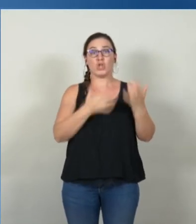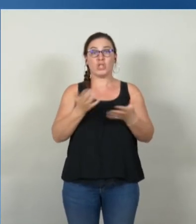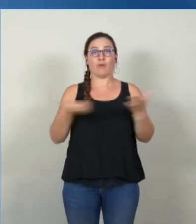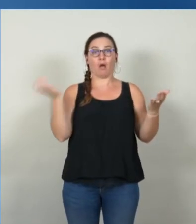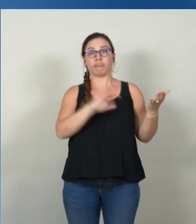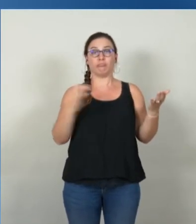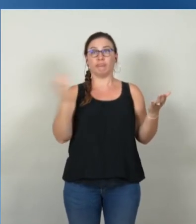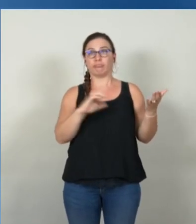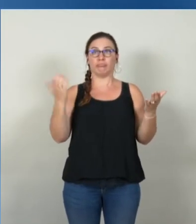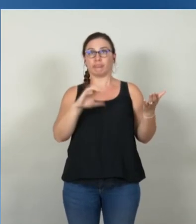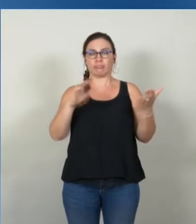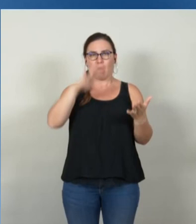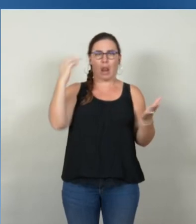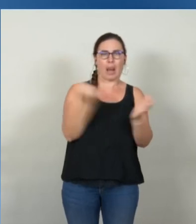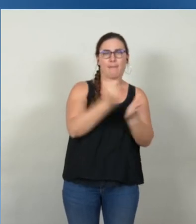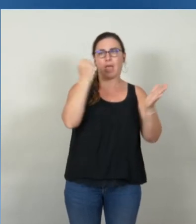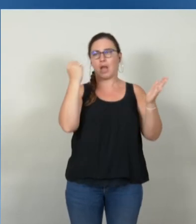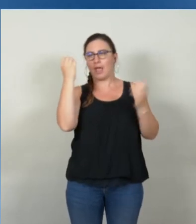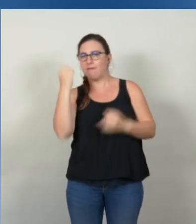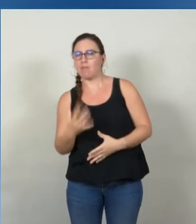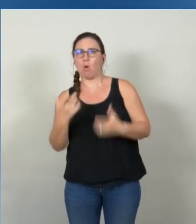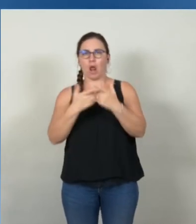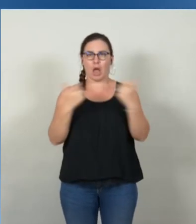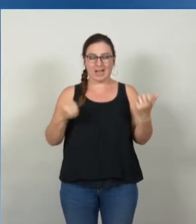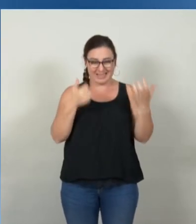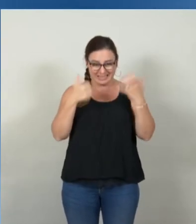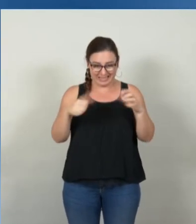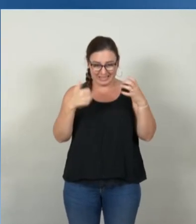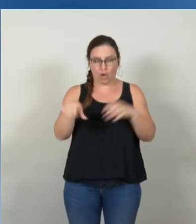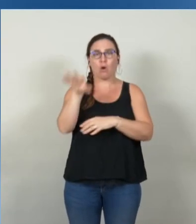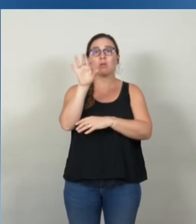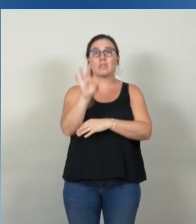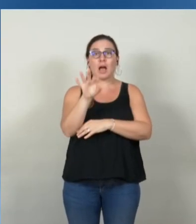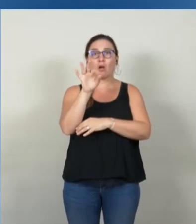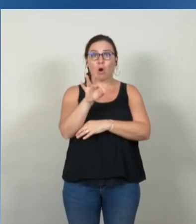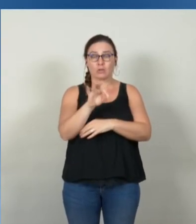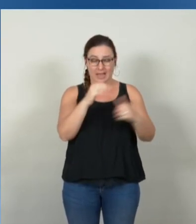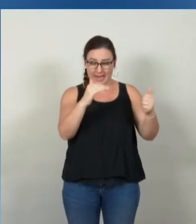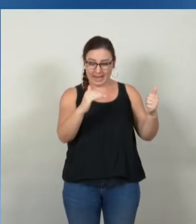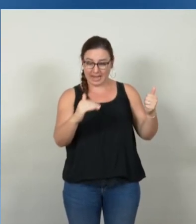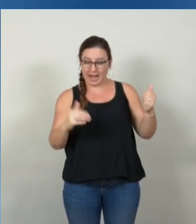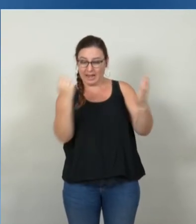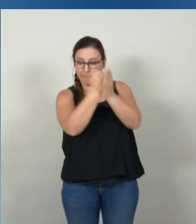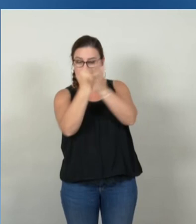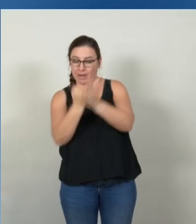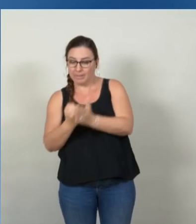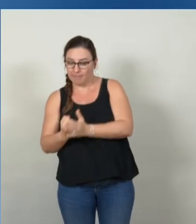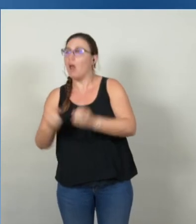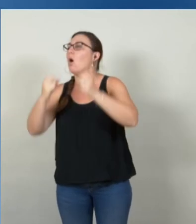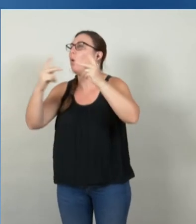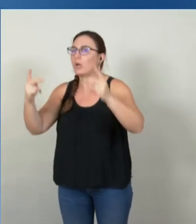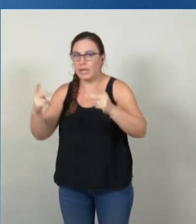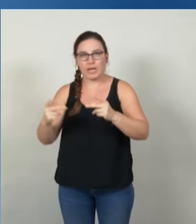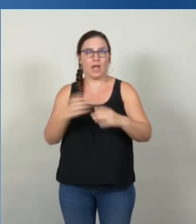labellisation d'événements ainsi dans le rapport 650 d'entre eux ont été on le sait la ville